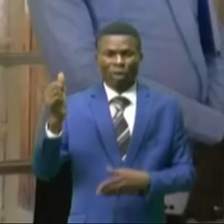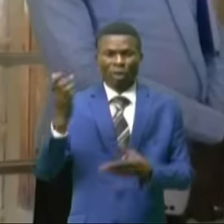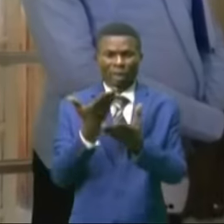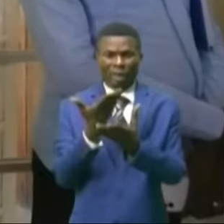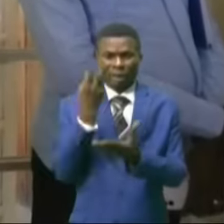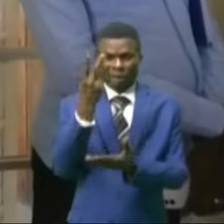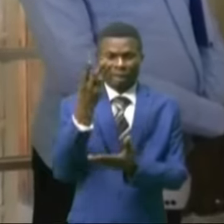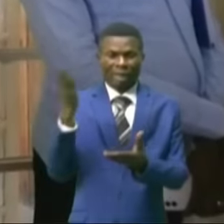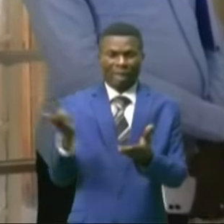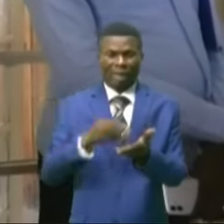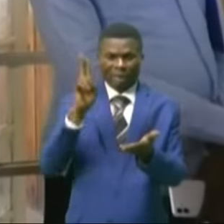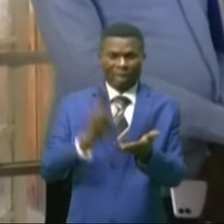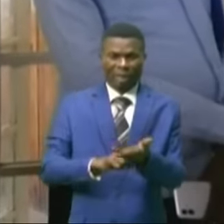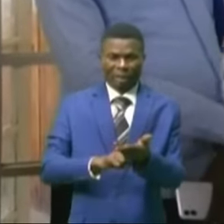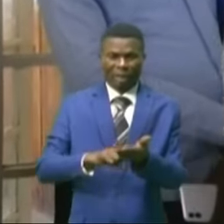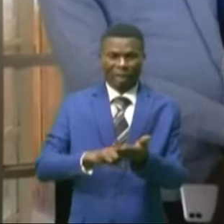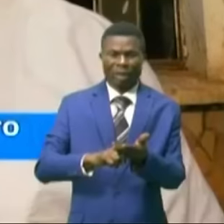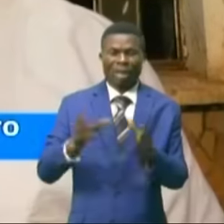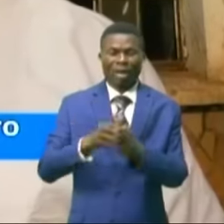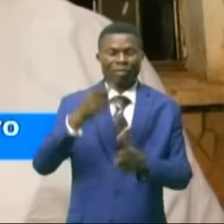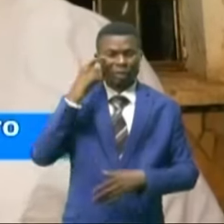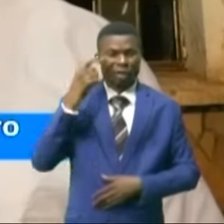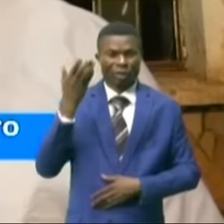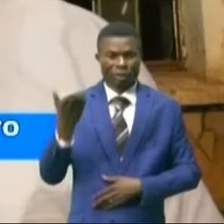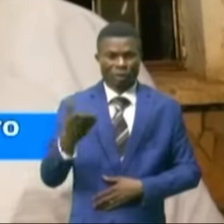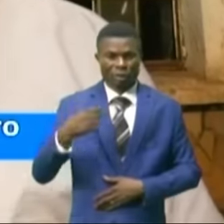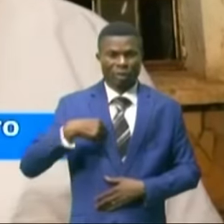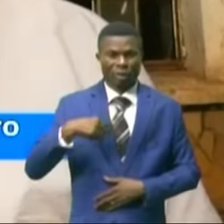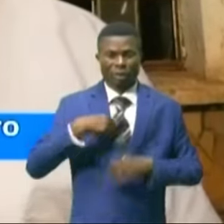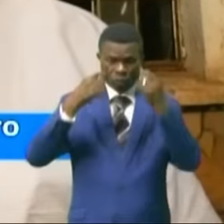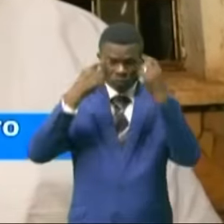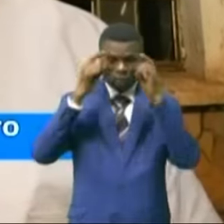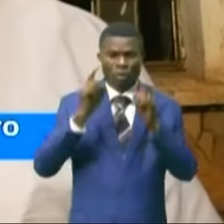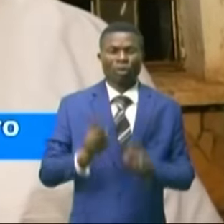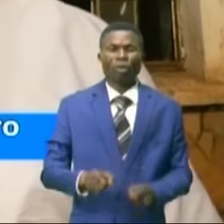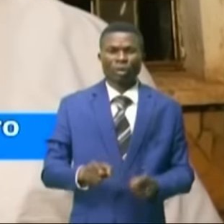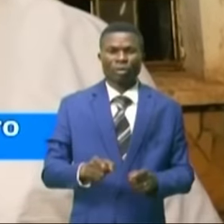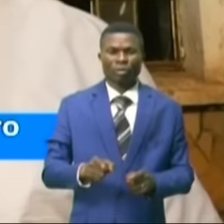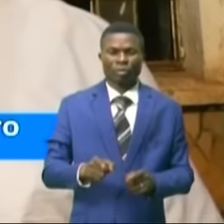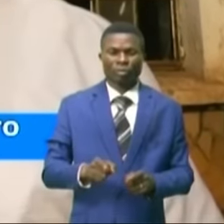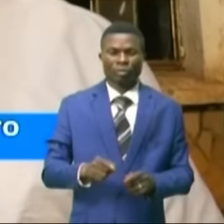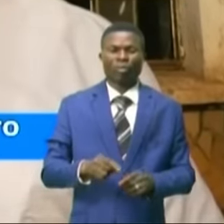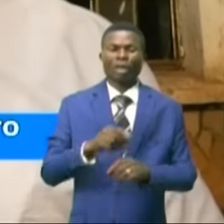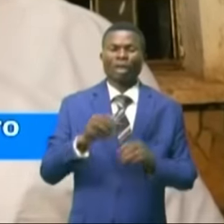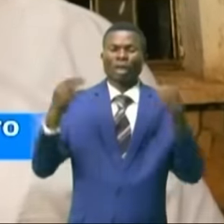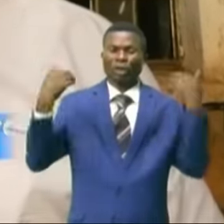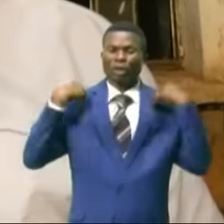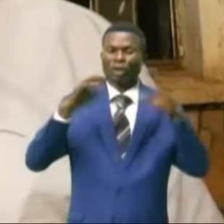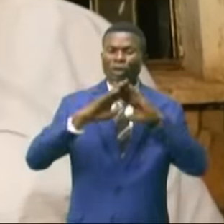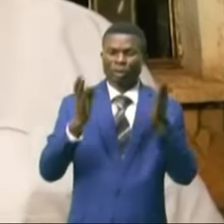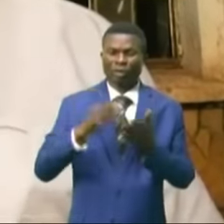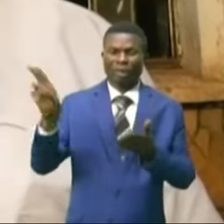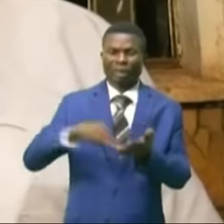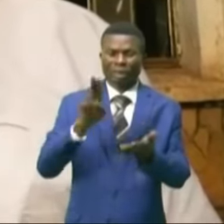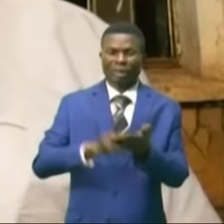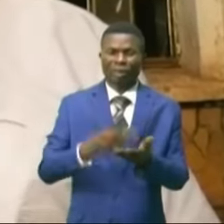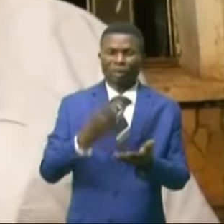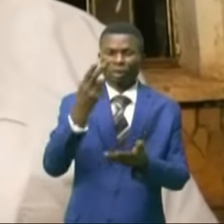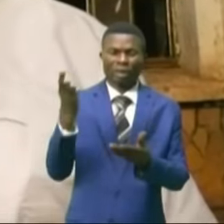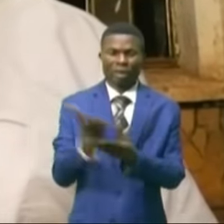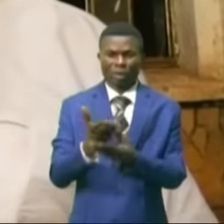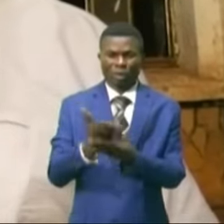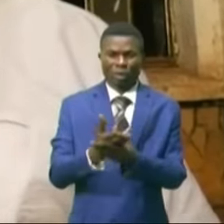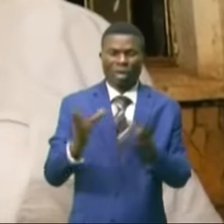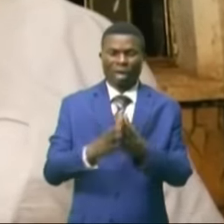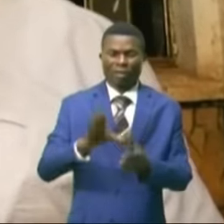avec SECO et avec les Chinois. Nous avons décidé, le conseil d'administration, de signer deux contrats. Contrat avec